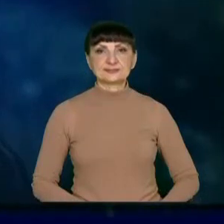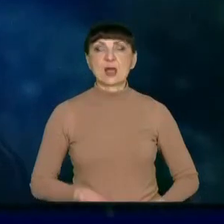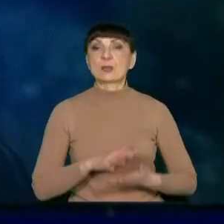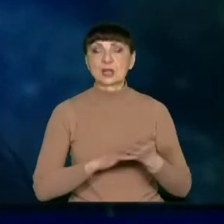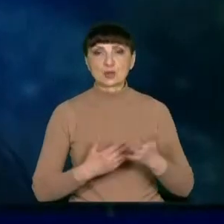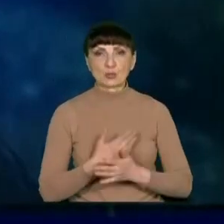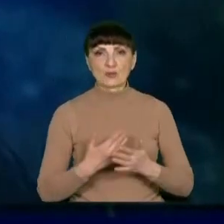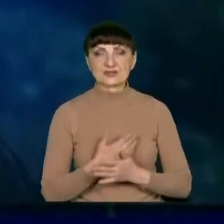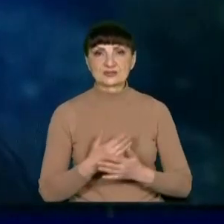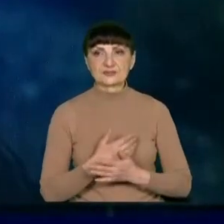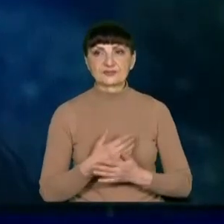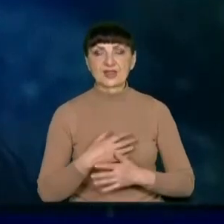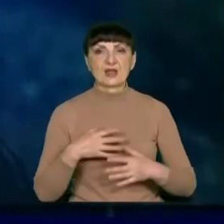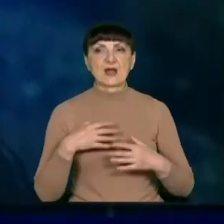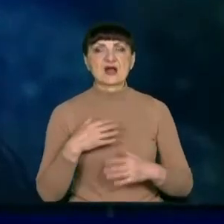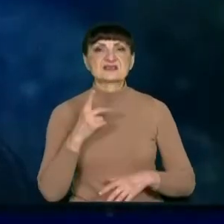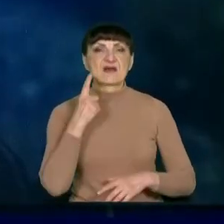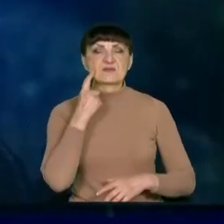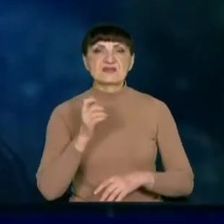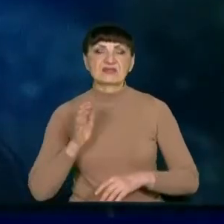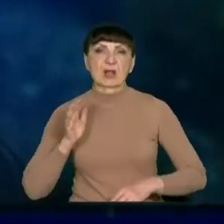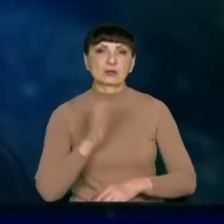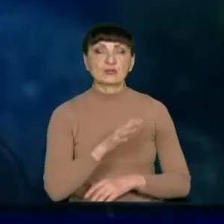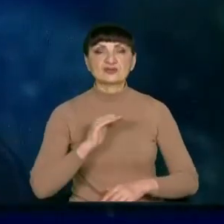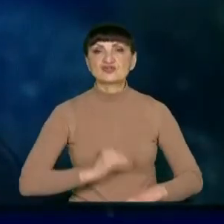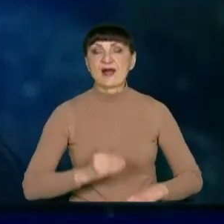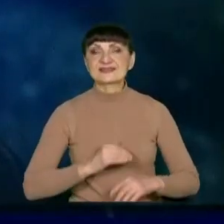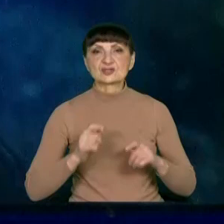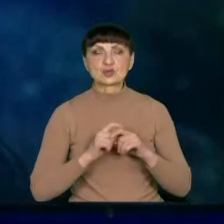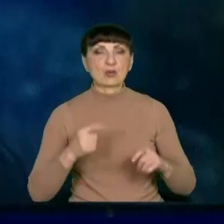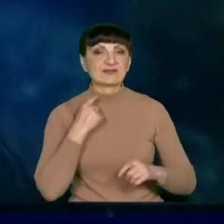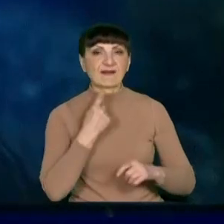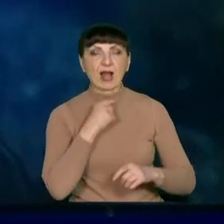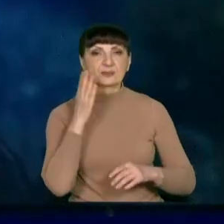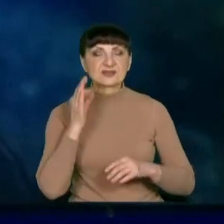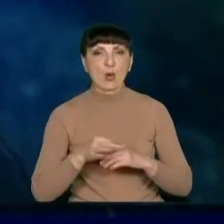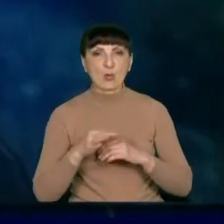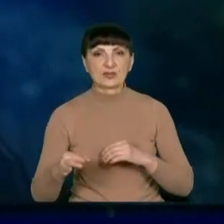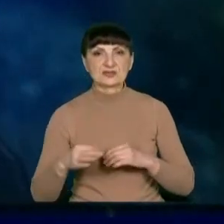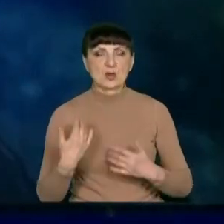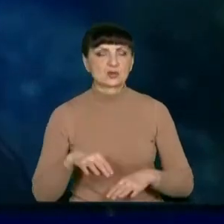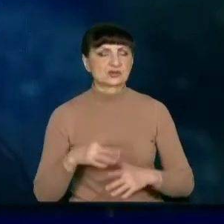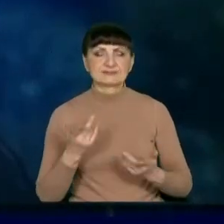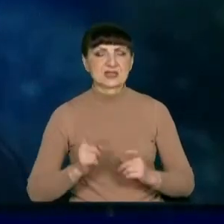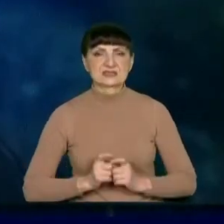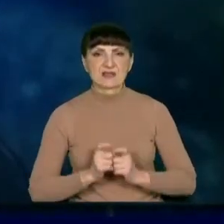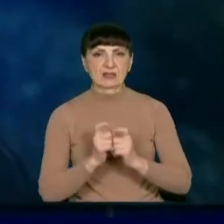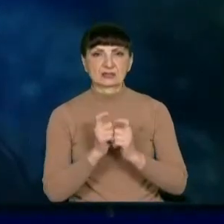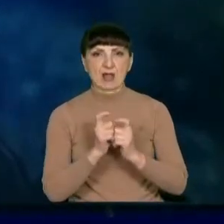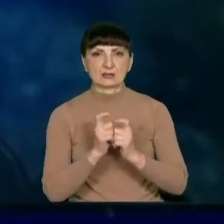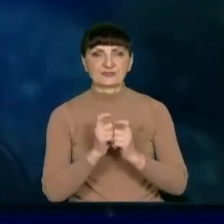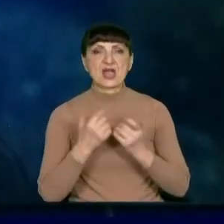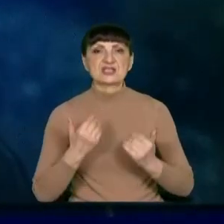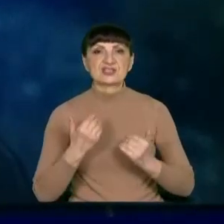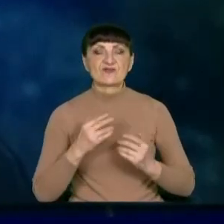Продолжаем. Оскорбила и толкнула. Вокруг одной из частных школ Талгара в Алматинской области разгорается нешуточный скандал.